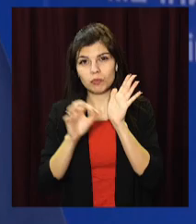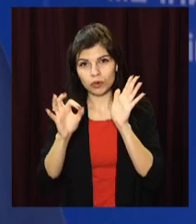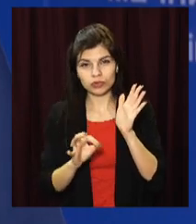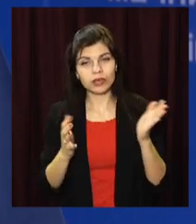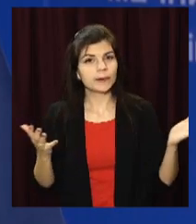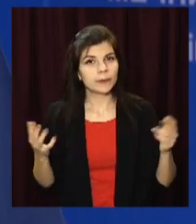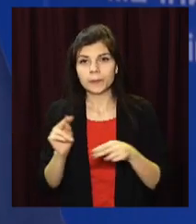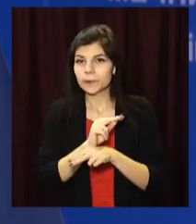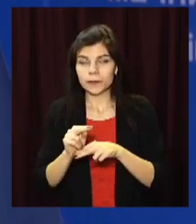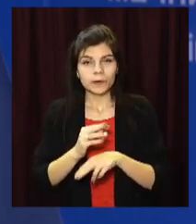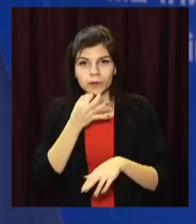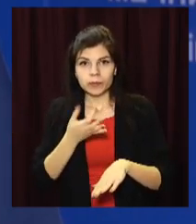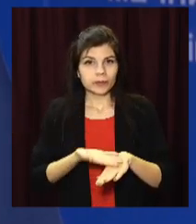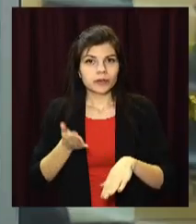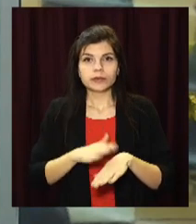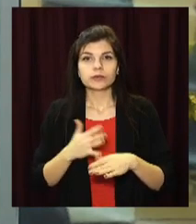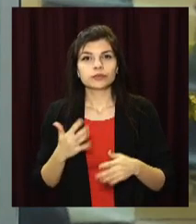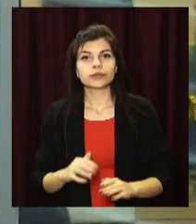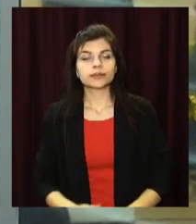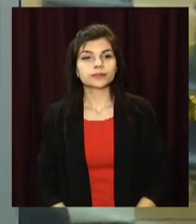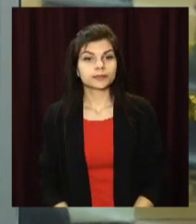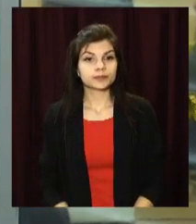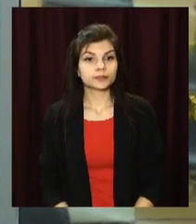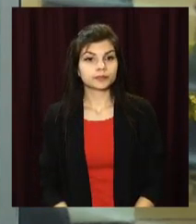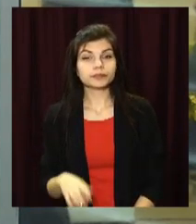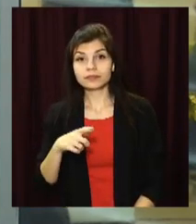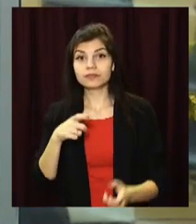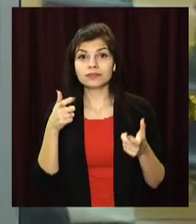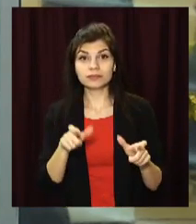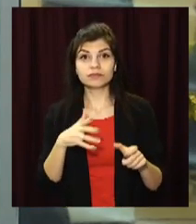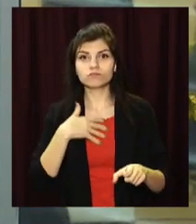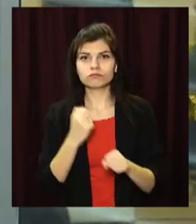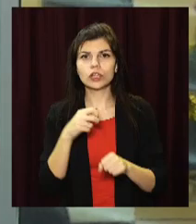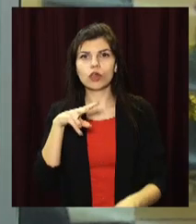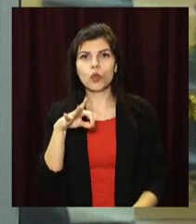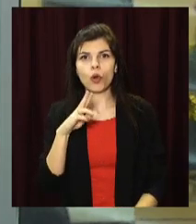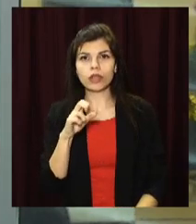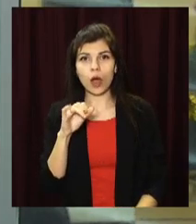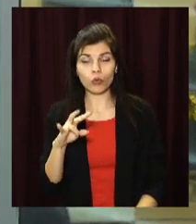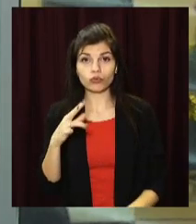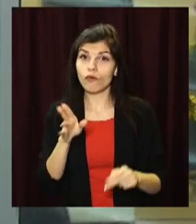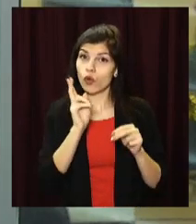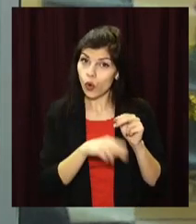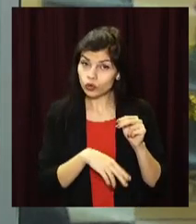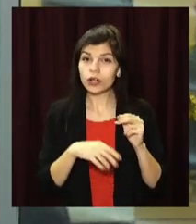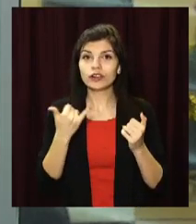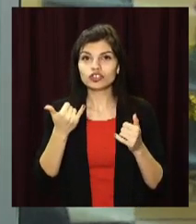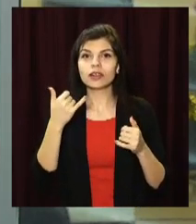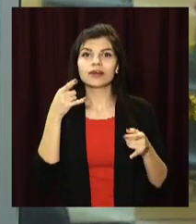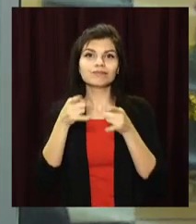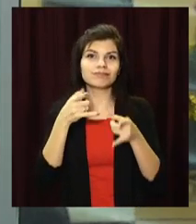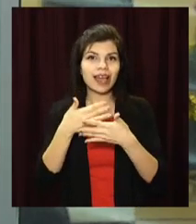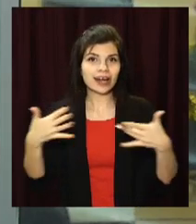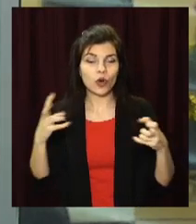рулетка в полном смысле этого слова. Локдаун закінчився, кількість транспорту у Дніпрі почали збільшувати. У